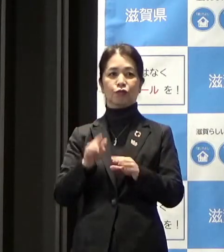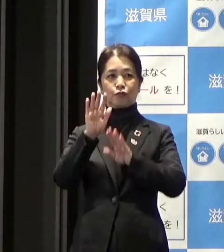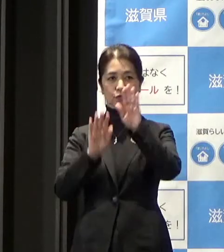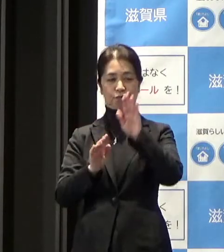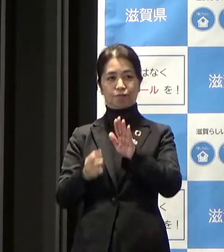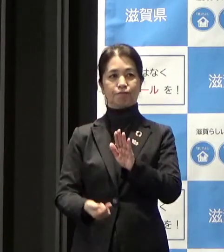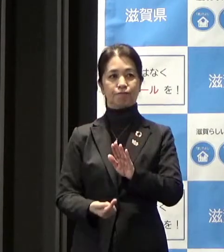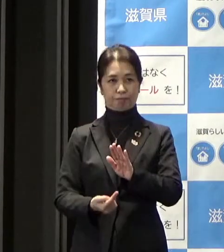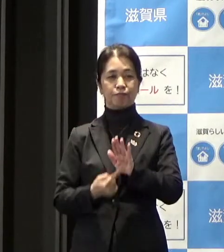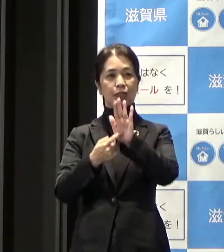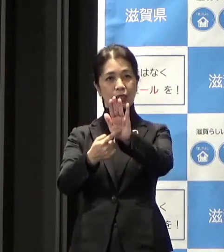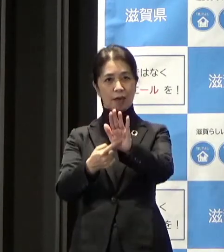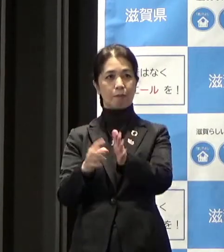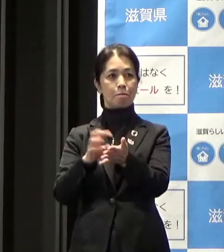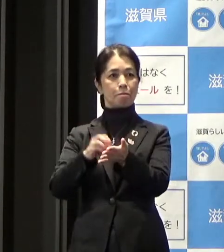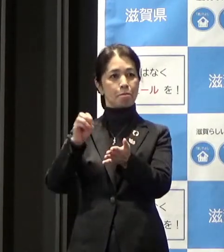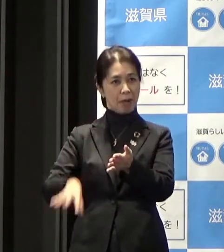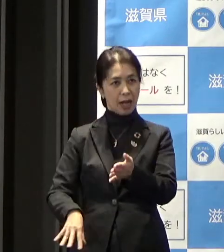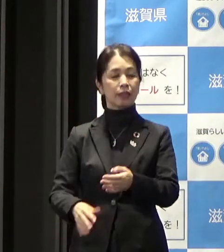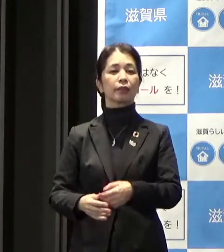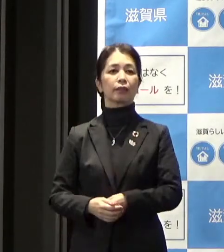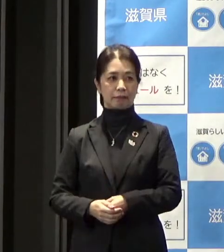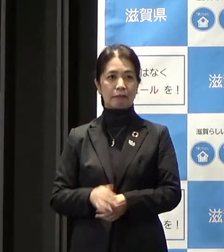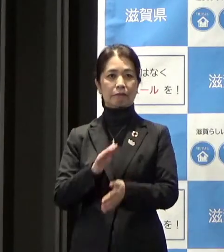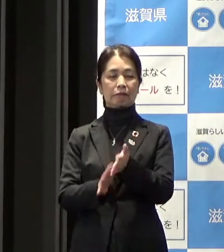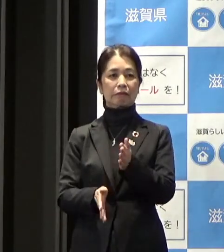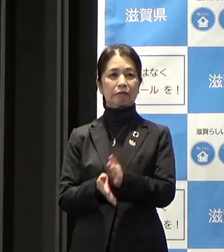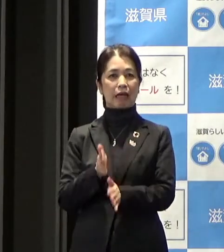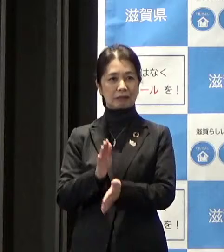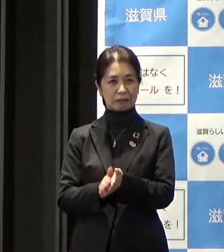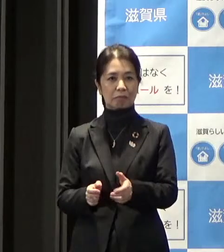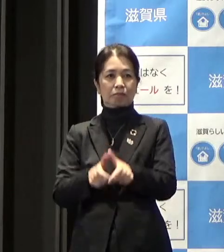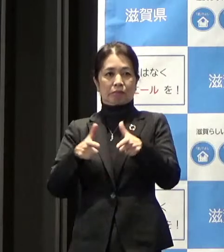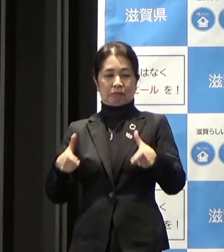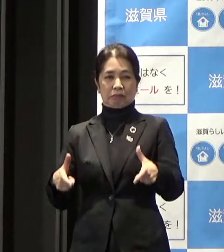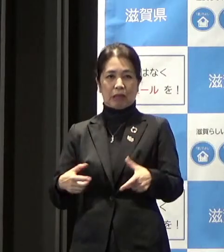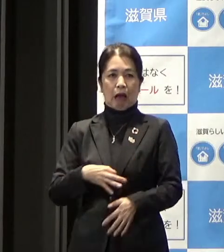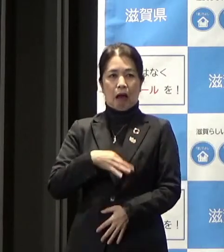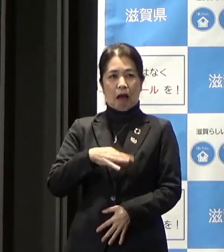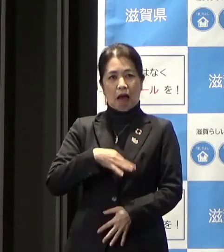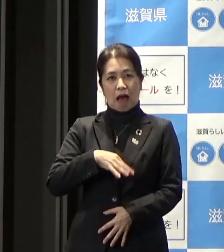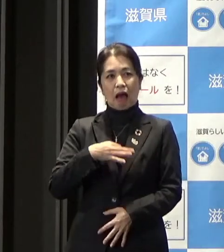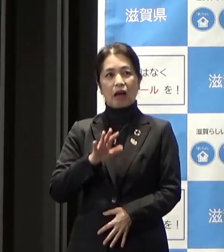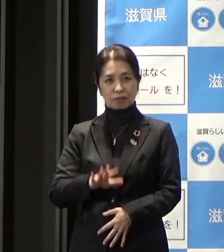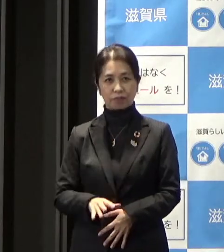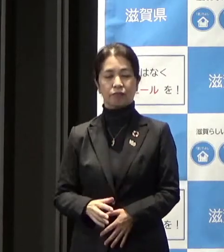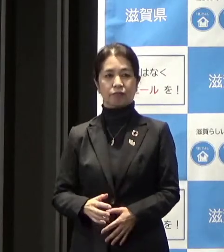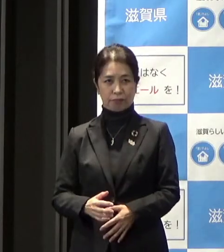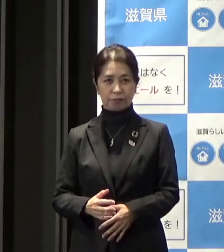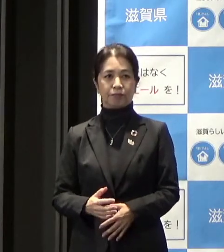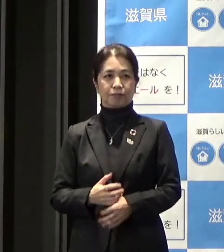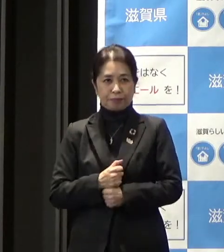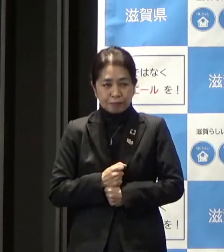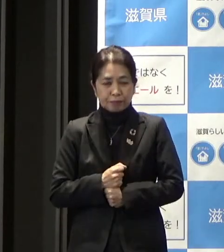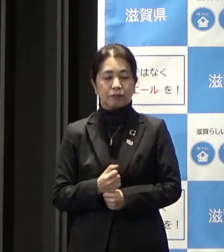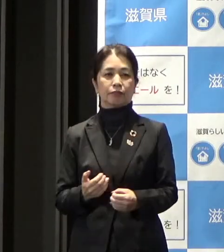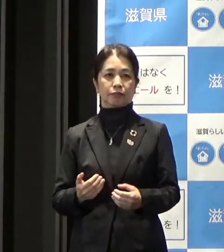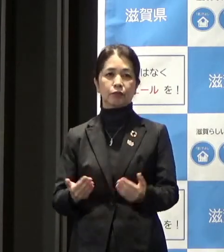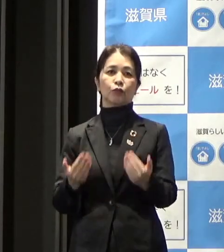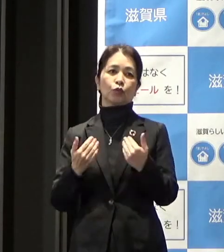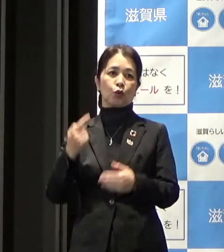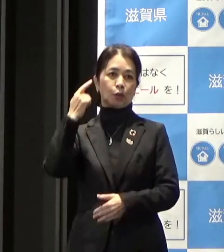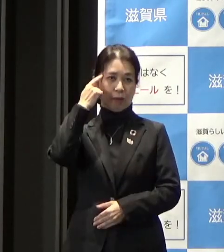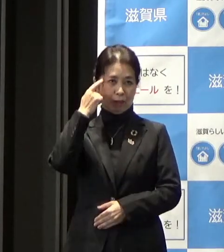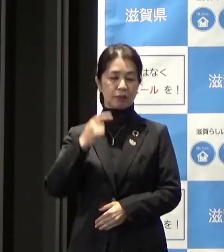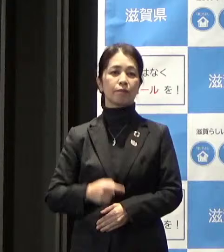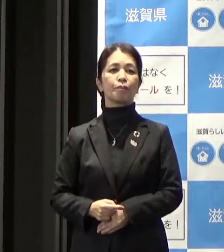拡大の懸念があるということですから、引き続き緊張感を持って対応していきたいというふうに思います。また